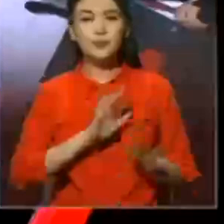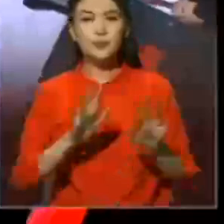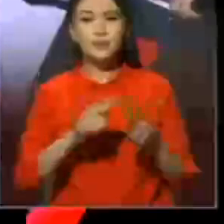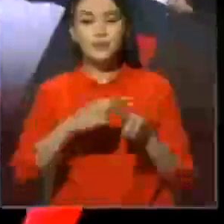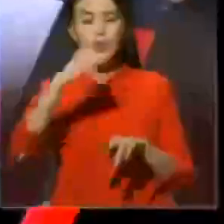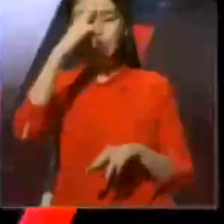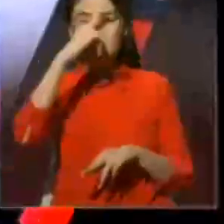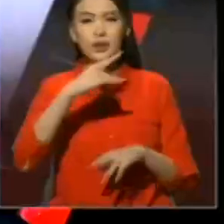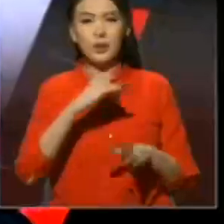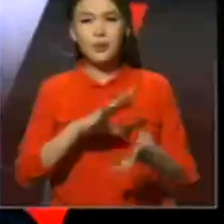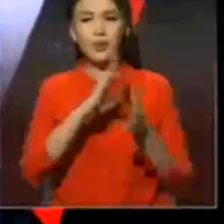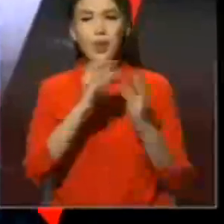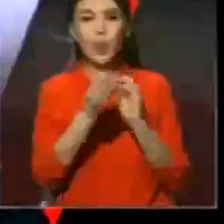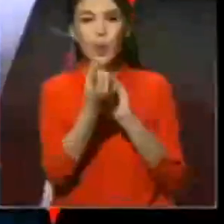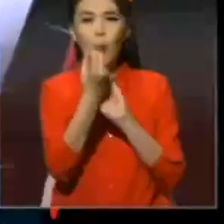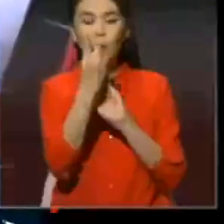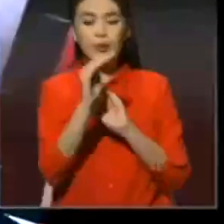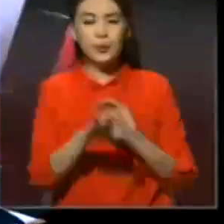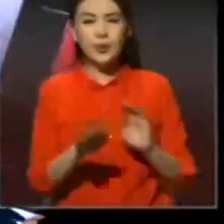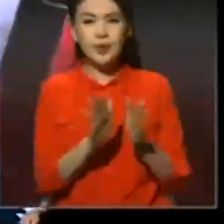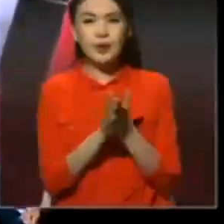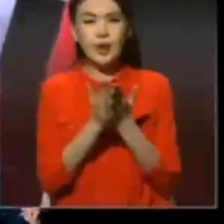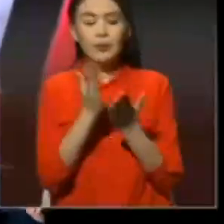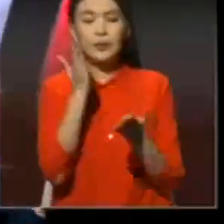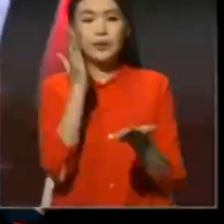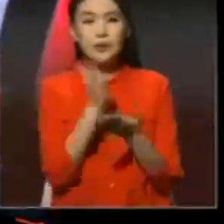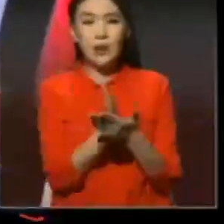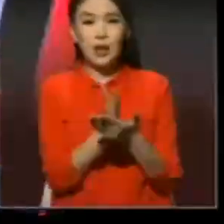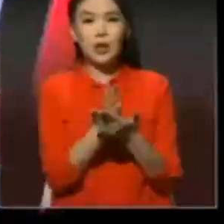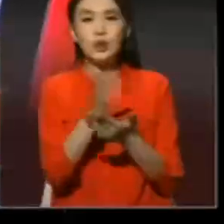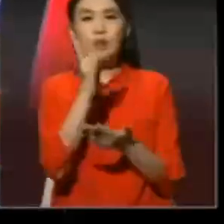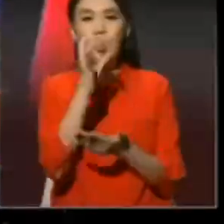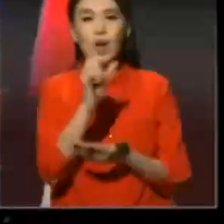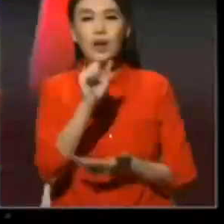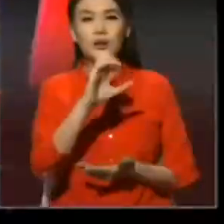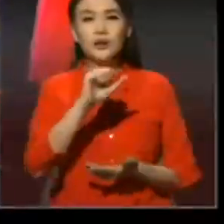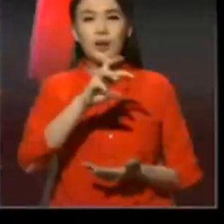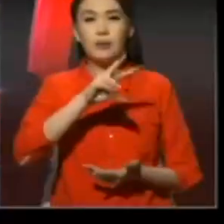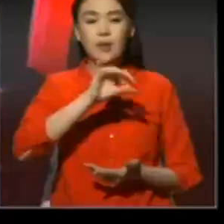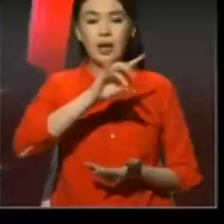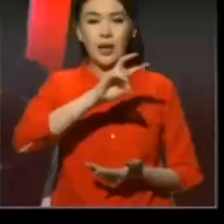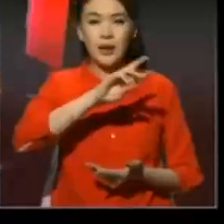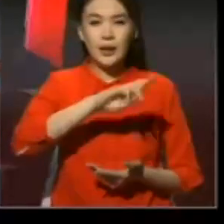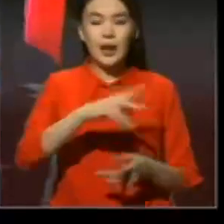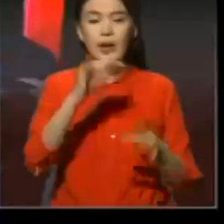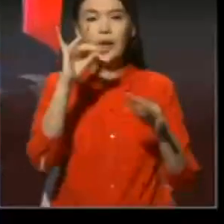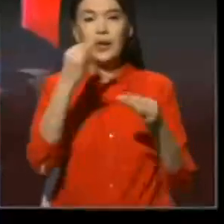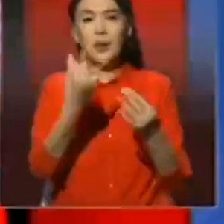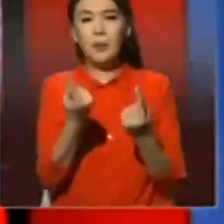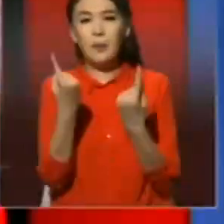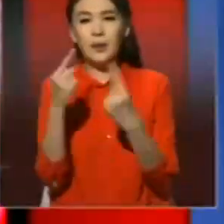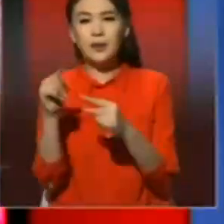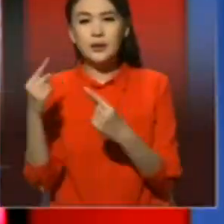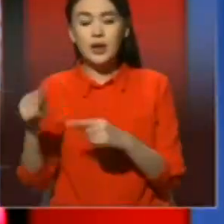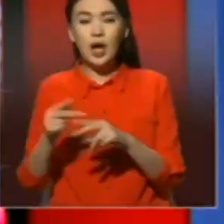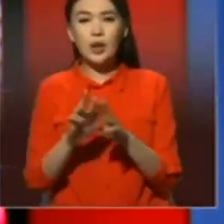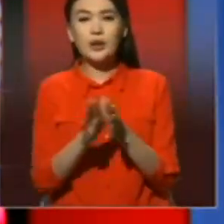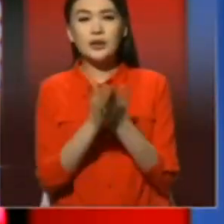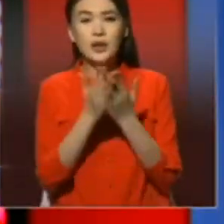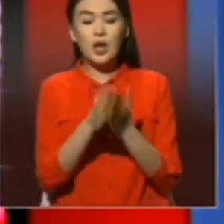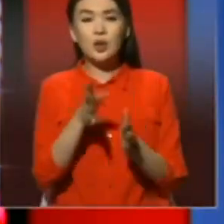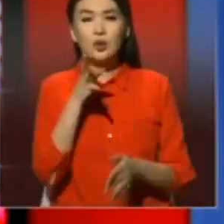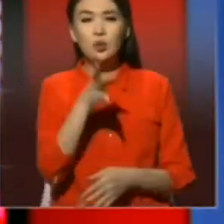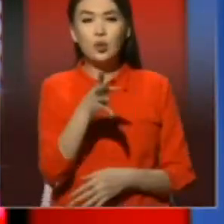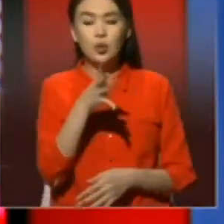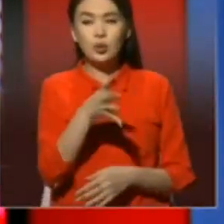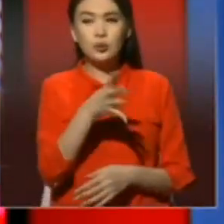бойынша 11 мың кітапханалар желісі бар дейді. Бірақ ассамблея немесе басқа да ұйымдардан шығатын кітаптар 4000